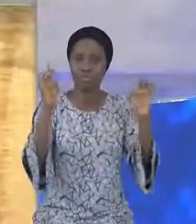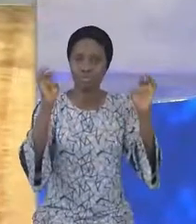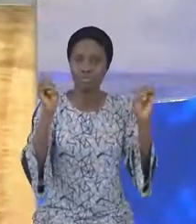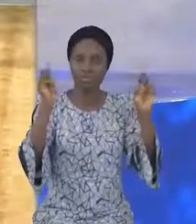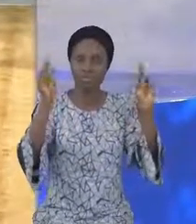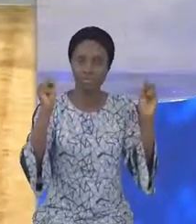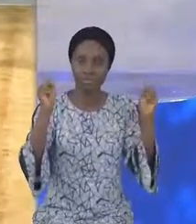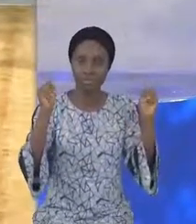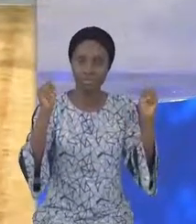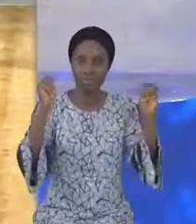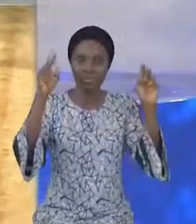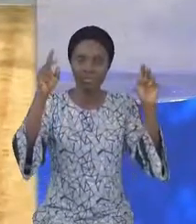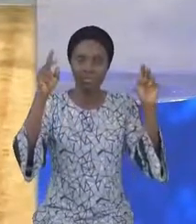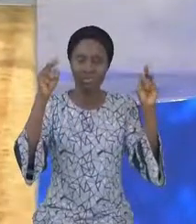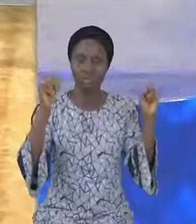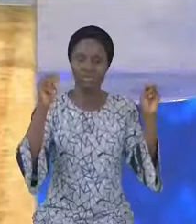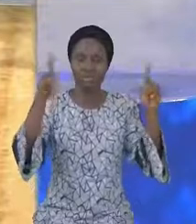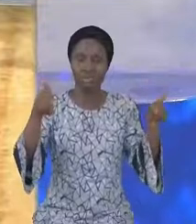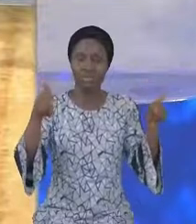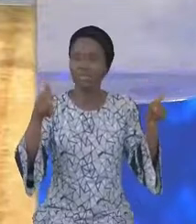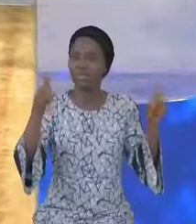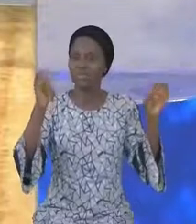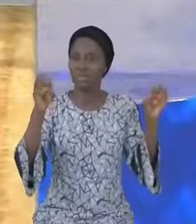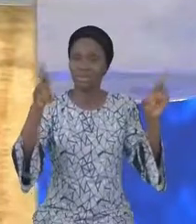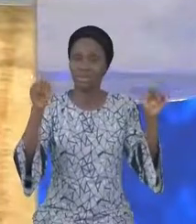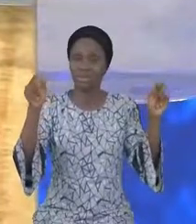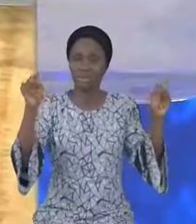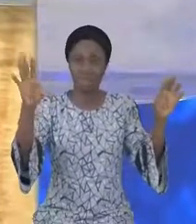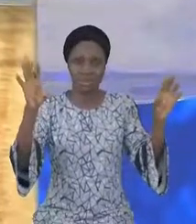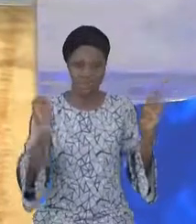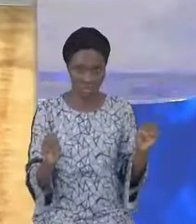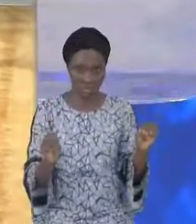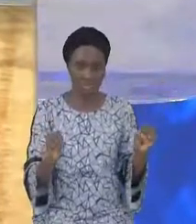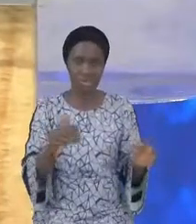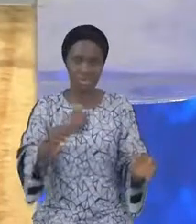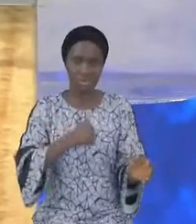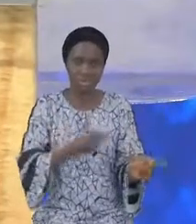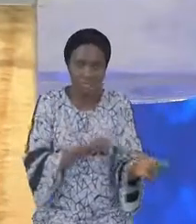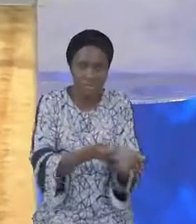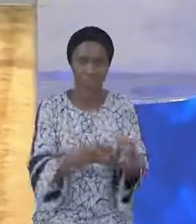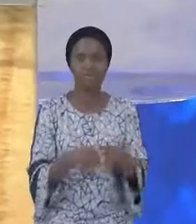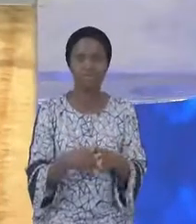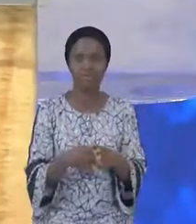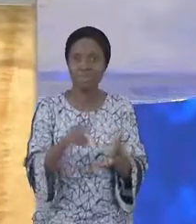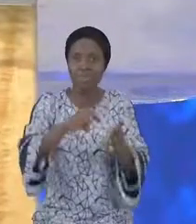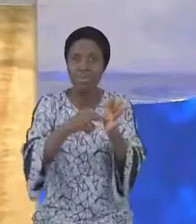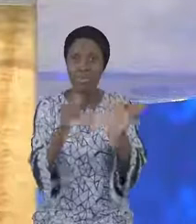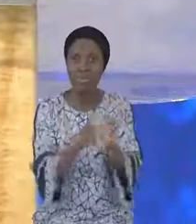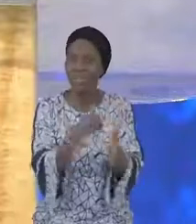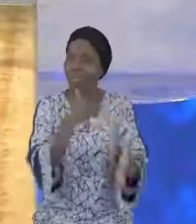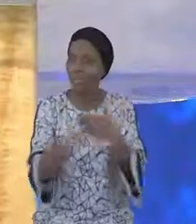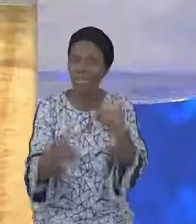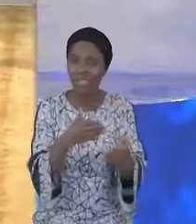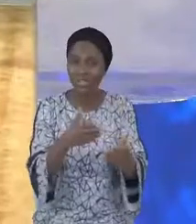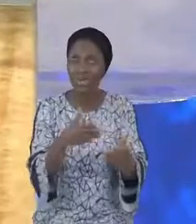tes affaires, ôte tes mains de là. Ce qui se passe, et le Seigneur ne t'a pas donné